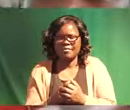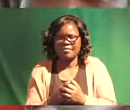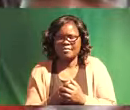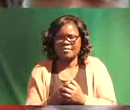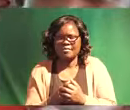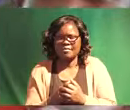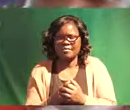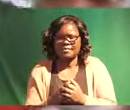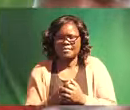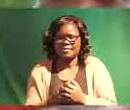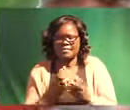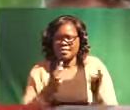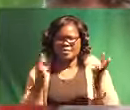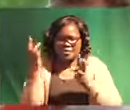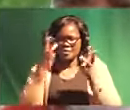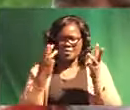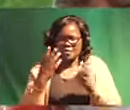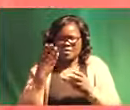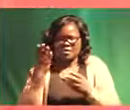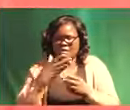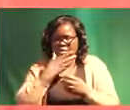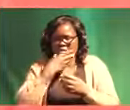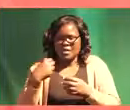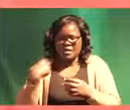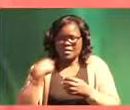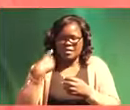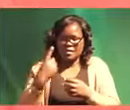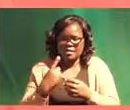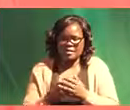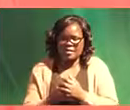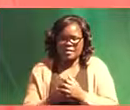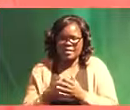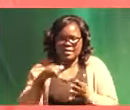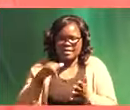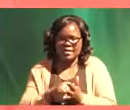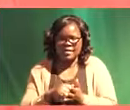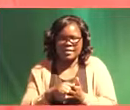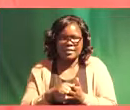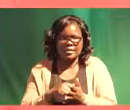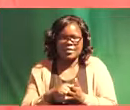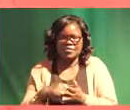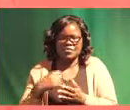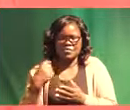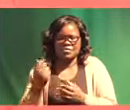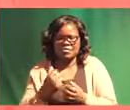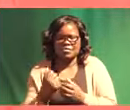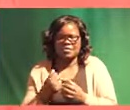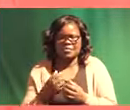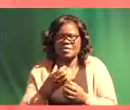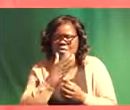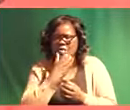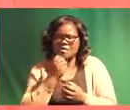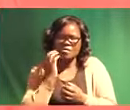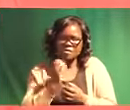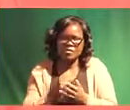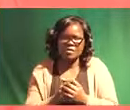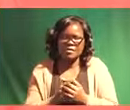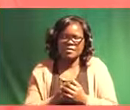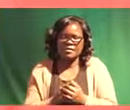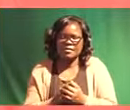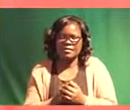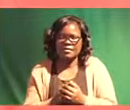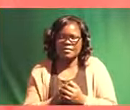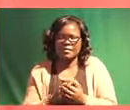mapasa bila wasiwasi. Na wewe ni mwanaume namba moja eti ya kwamba uliweza kuchukua mzalendo Medeka Lentore ana mtoto wa